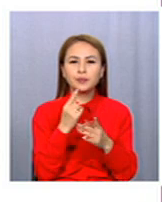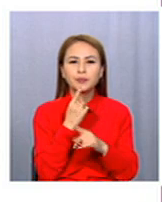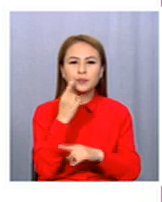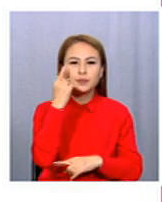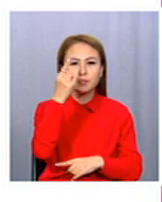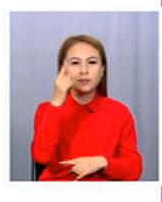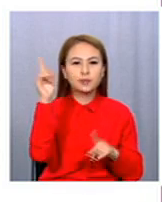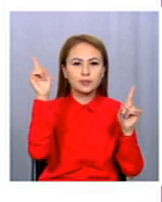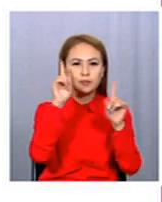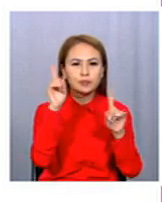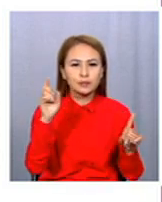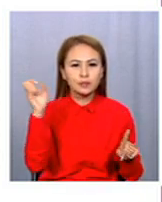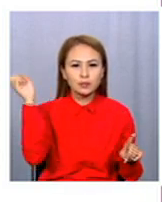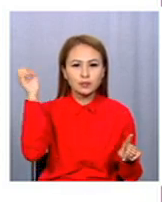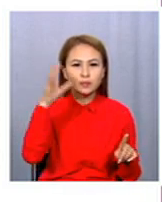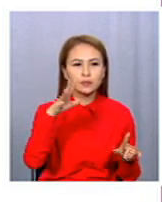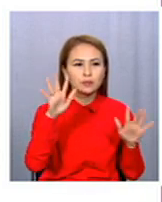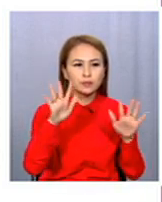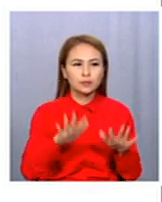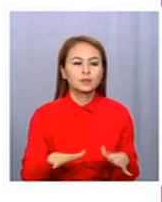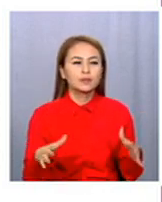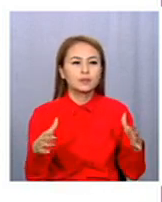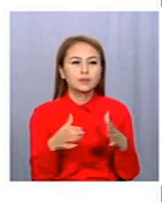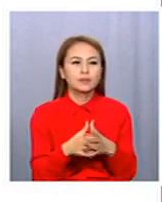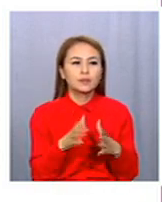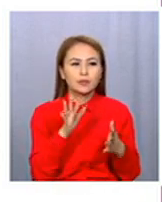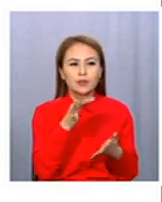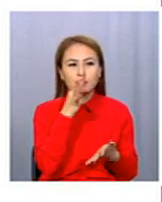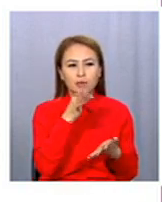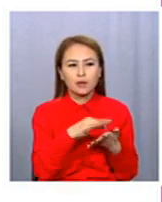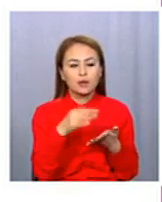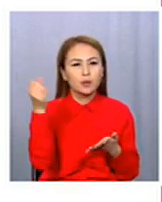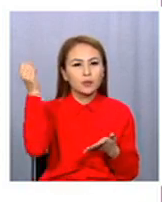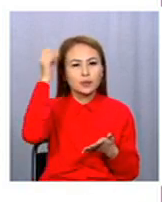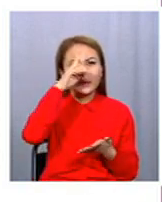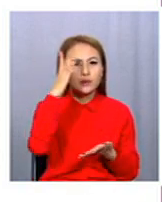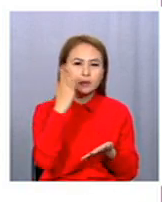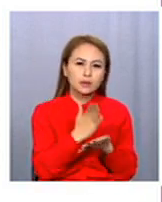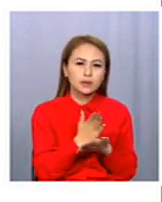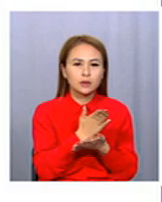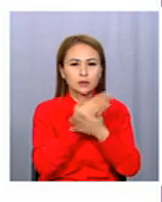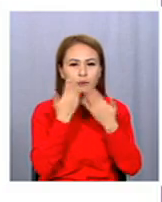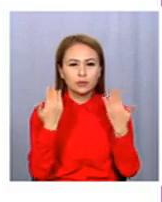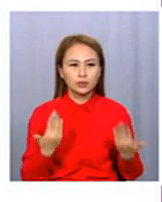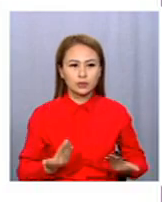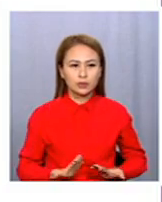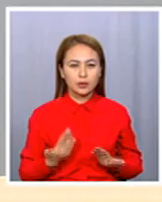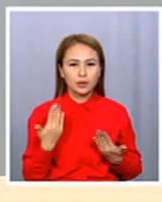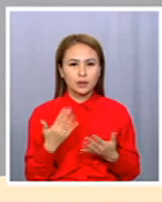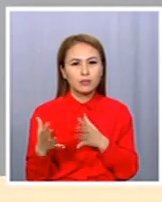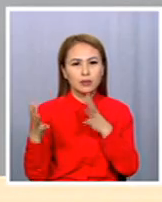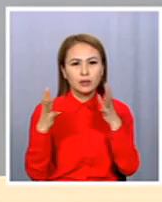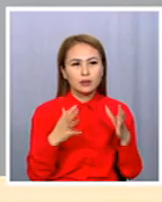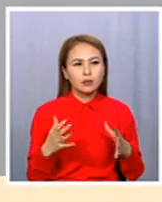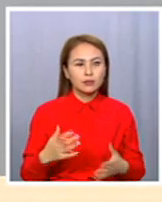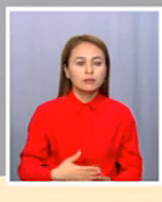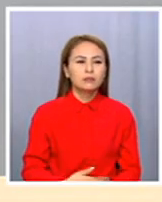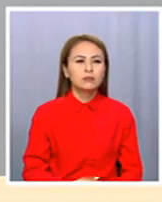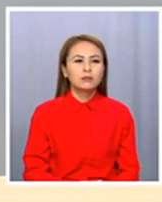звездам Солнечной системы. А также мы выясним, есть ли жизнь на этих планетах.